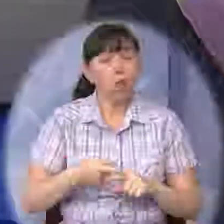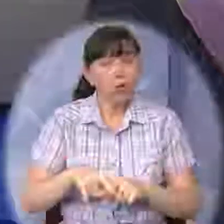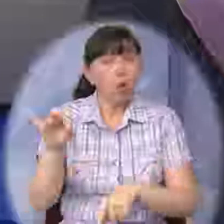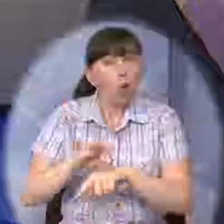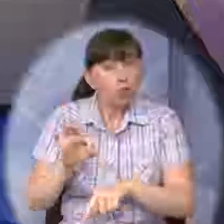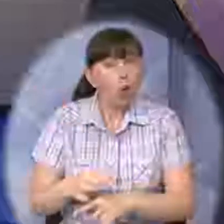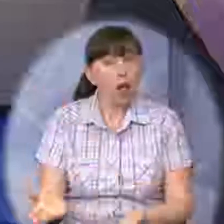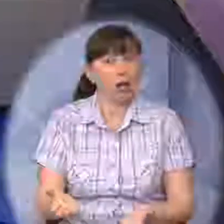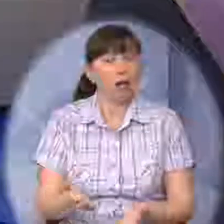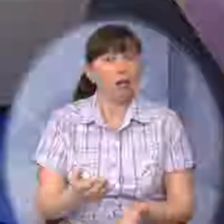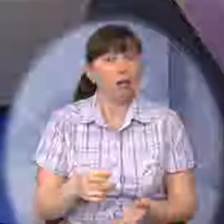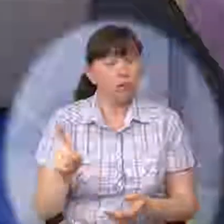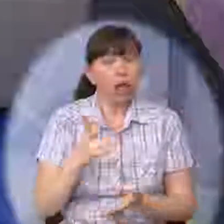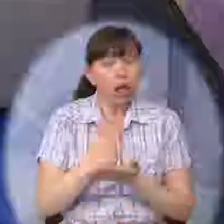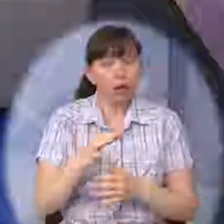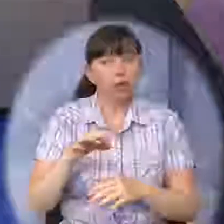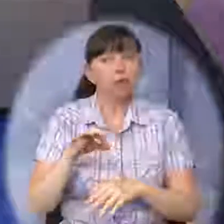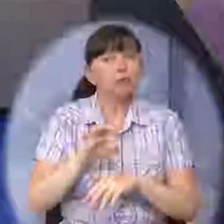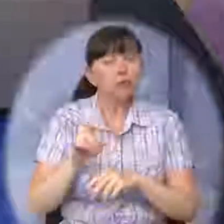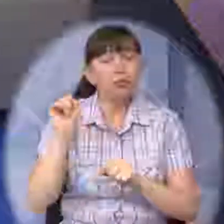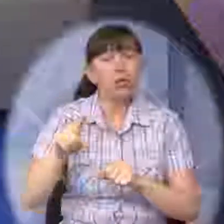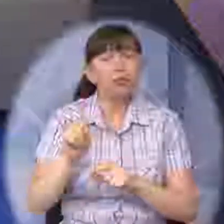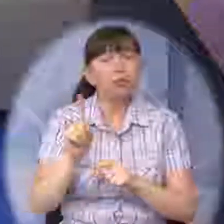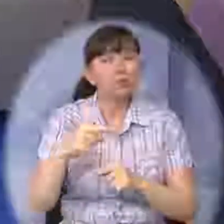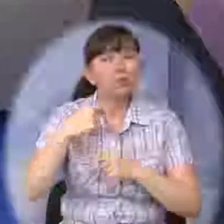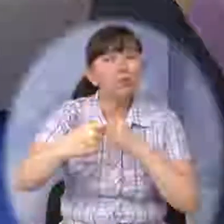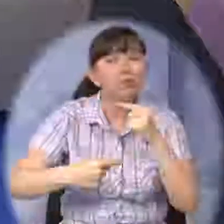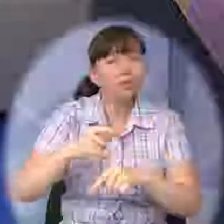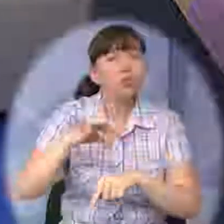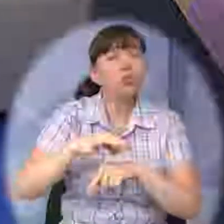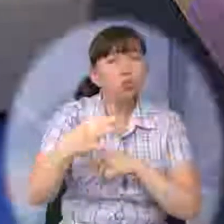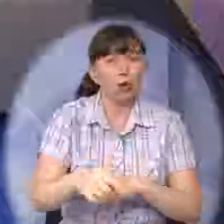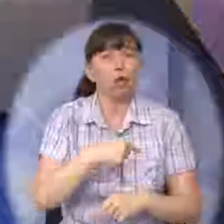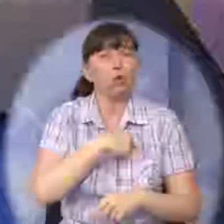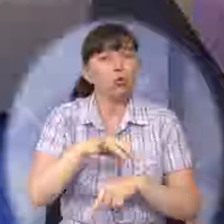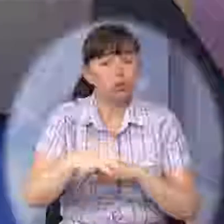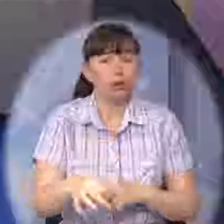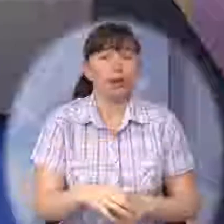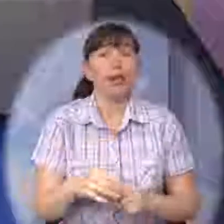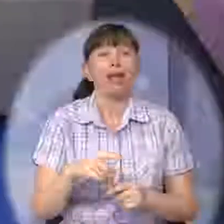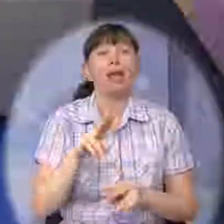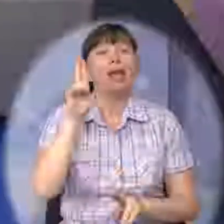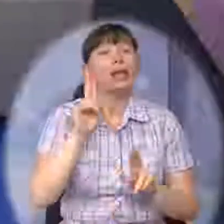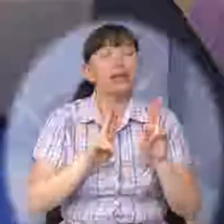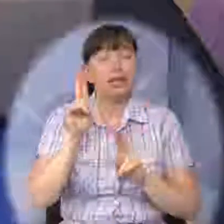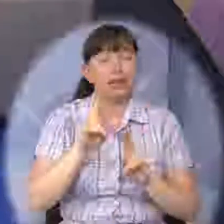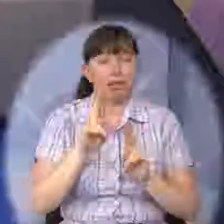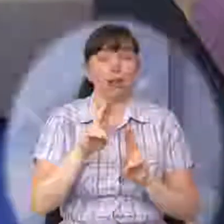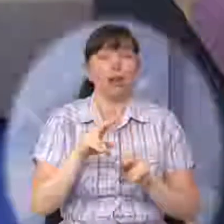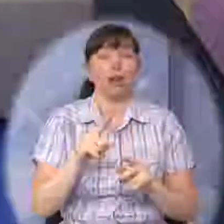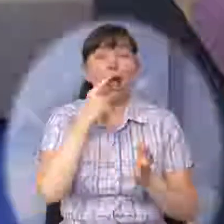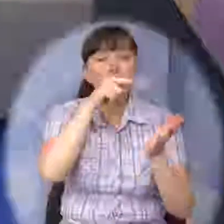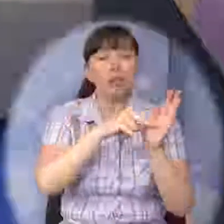și o doare, pentru că are o boală, are o maladie, are o durere. Criteriile de a nimeri în listă